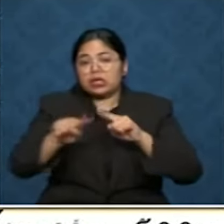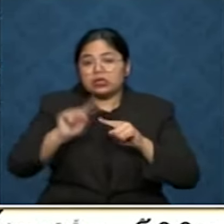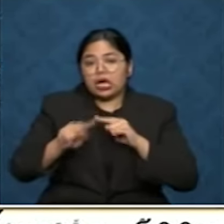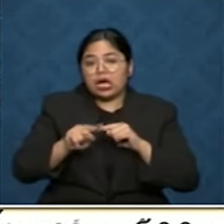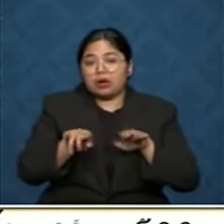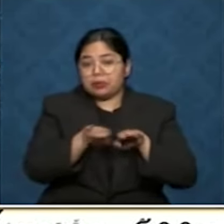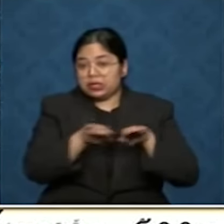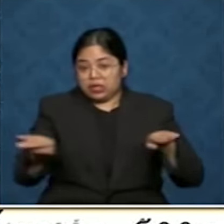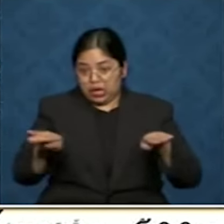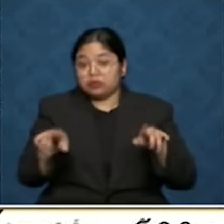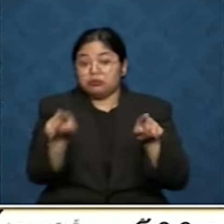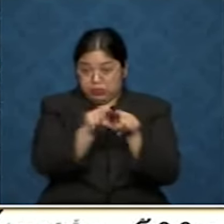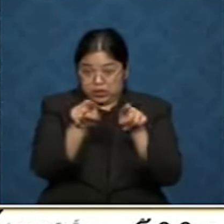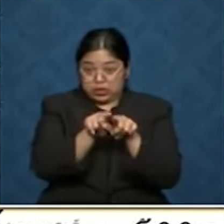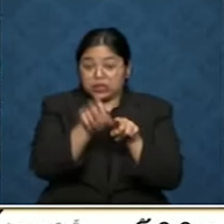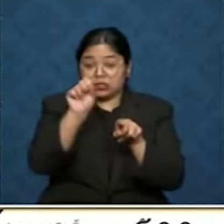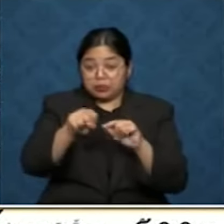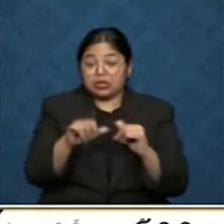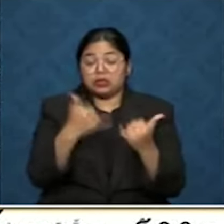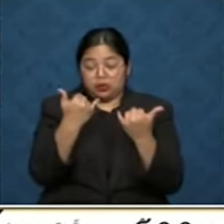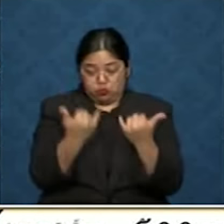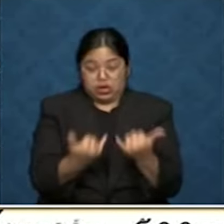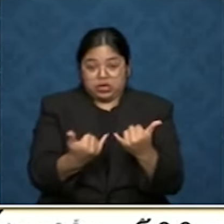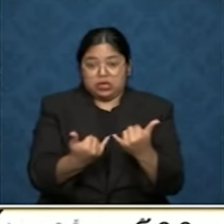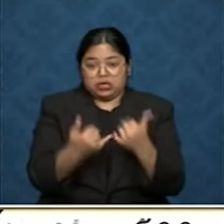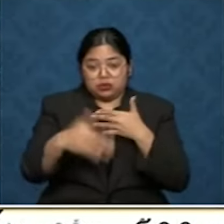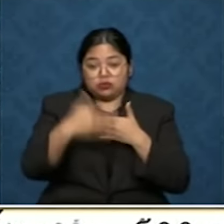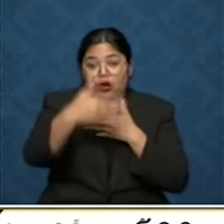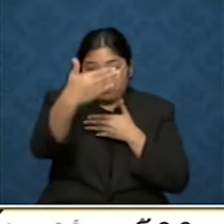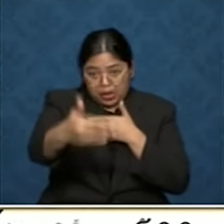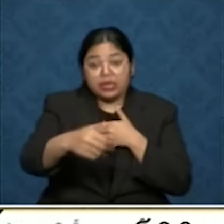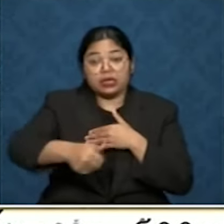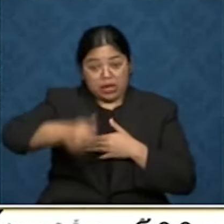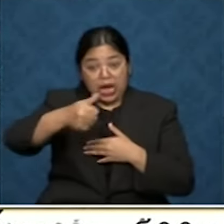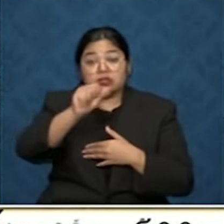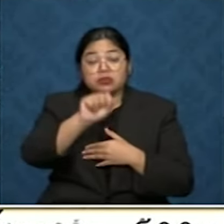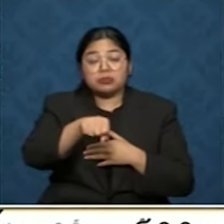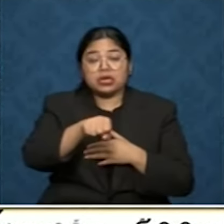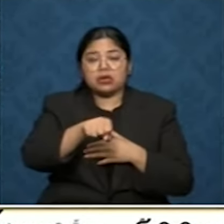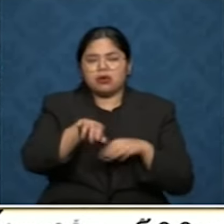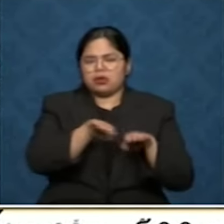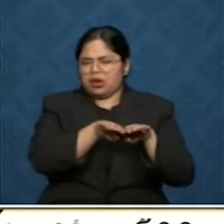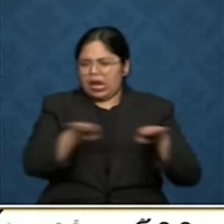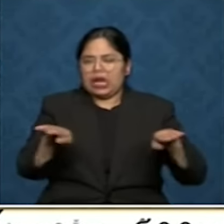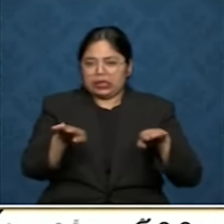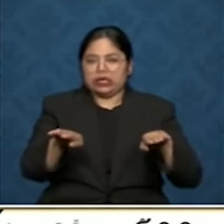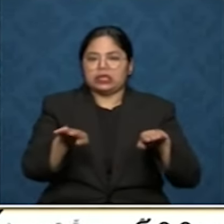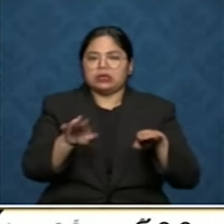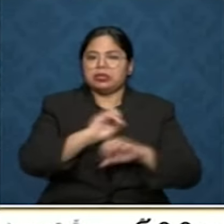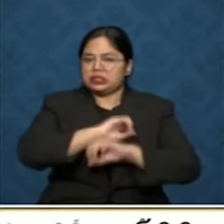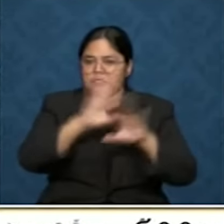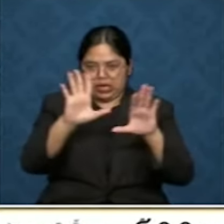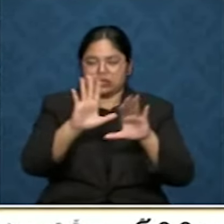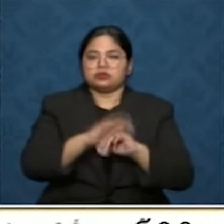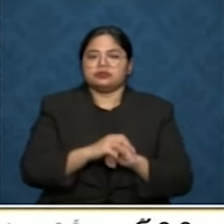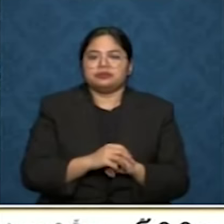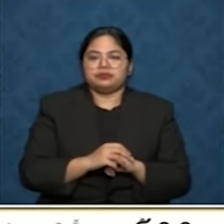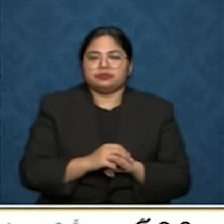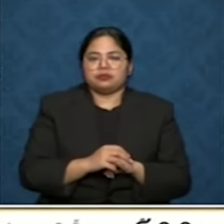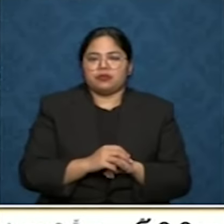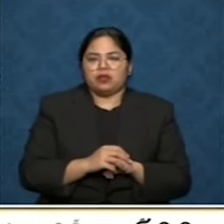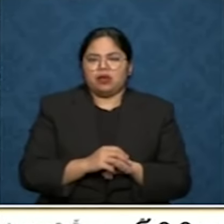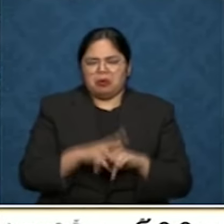เนี้ยนับตั้งแต่ันนี้ได้ไหครับขอหลักเกณฑ์ที่มันเป็นรูปธรรมกว่านี้ได้ไหครับเอาที่มันไม่ใช้